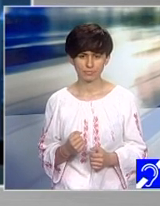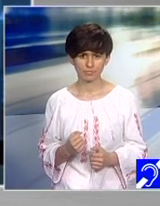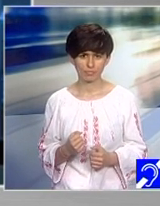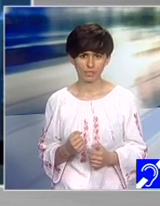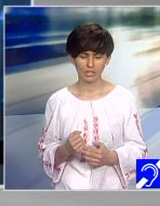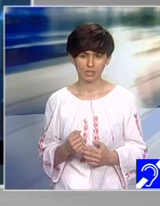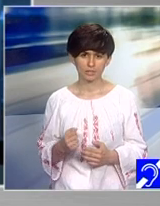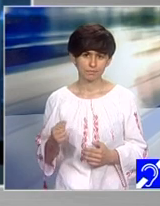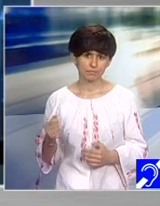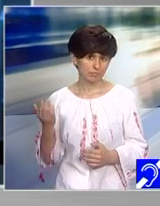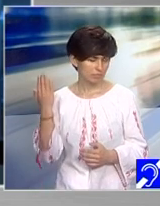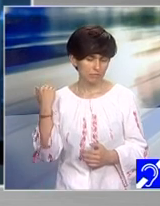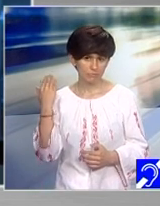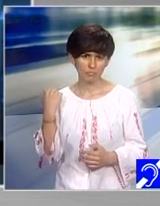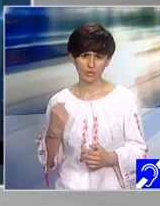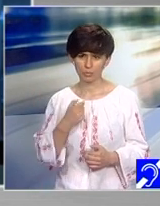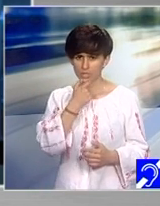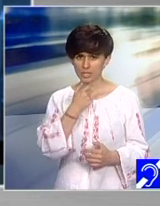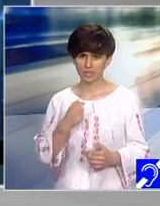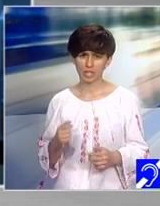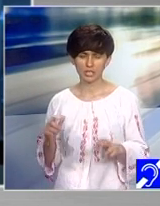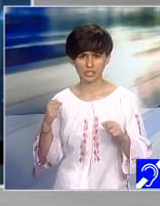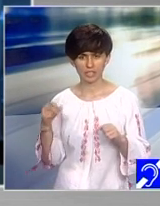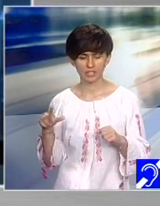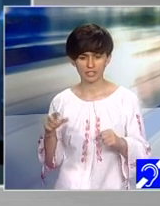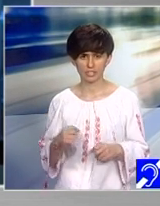din anii 30 făcute de